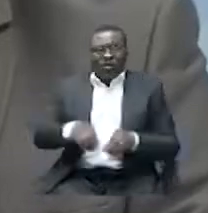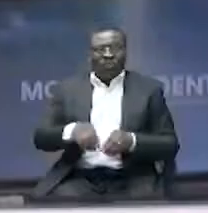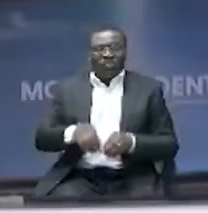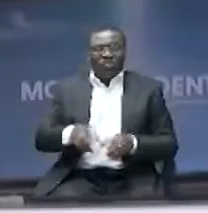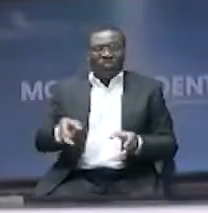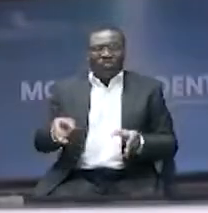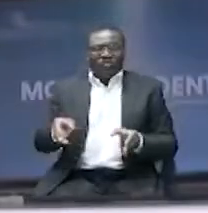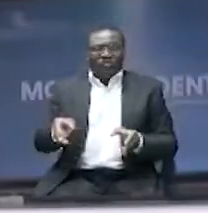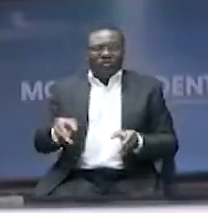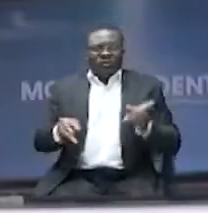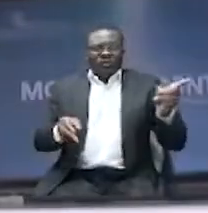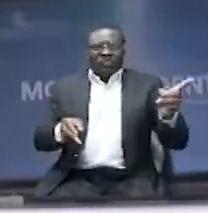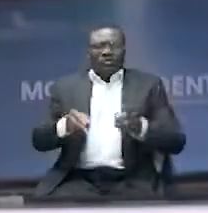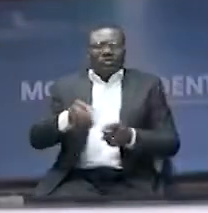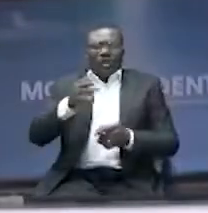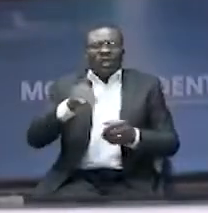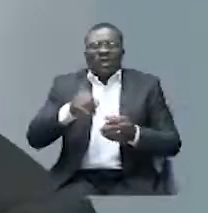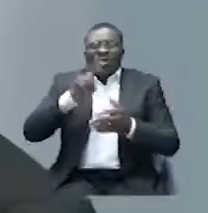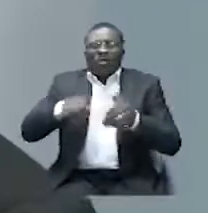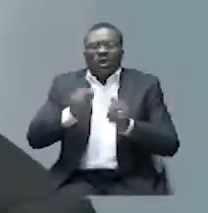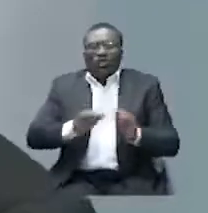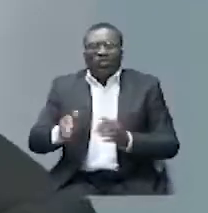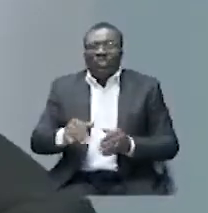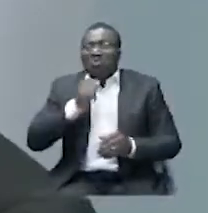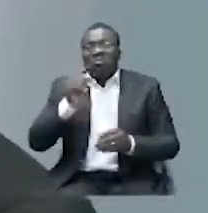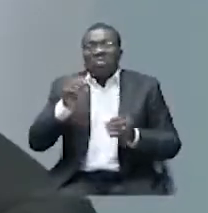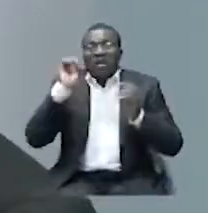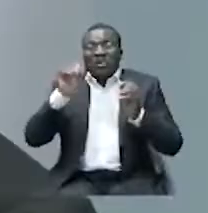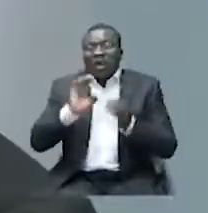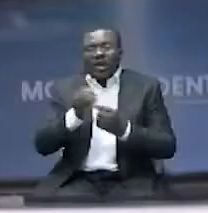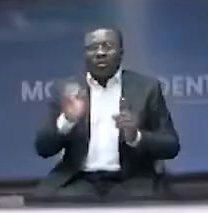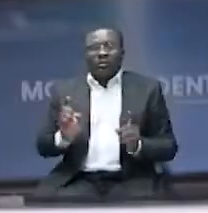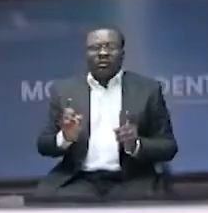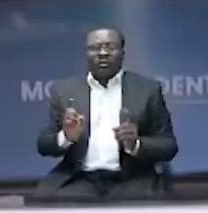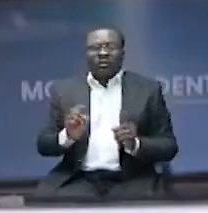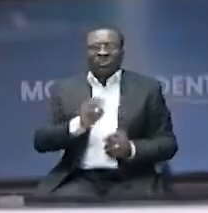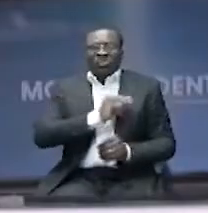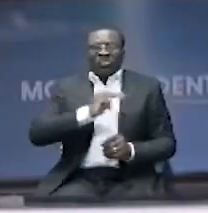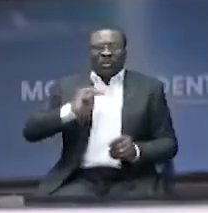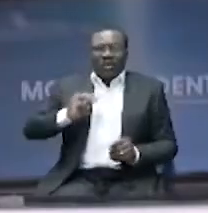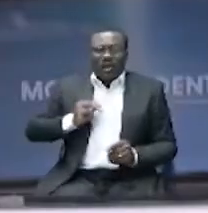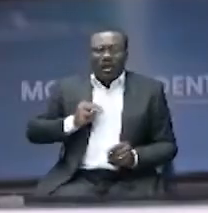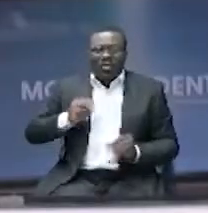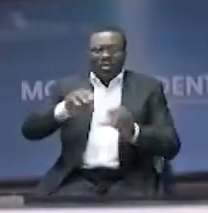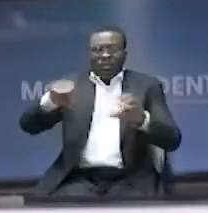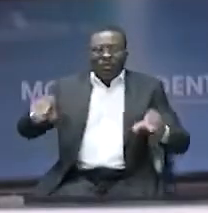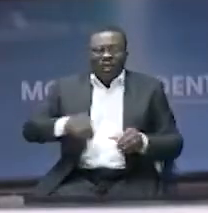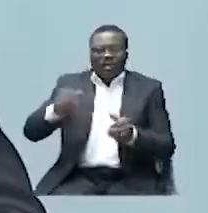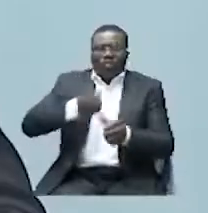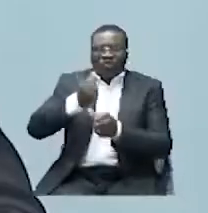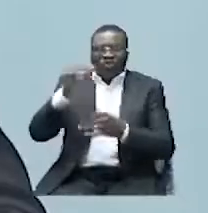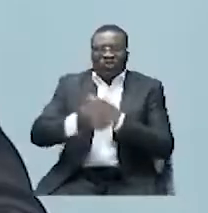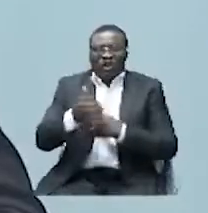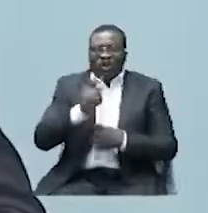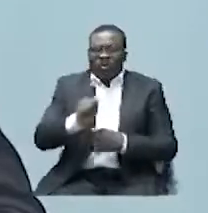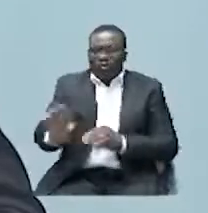cas aujourd'hui. Quelle est la nouveauté dans ce que vous proposez? Ce n'est pas le cas. Ce n'est pas le cas. Les membres de la Cour constitutionnelle sont désignés